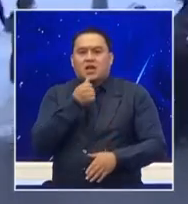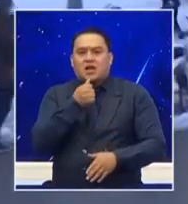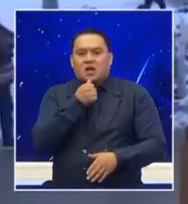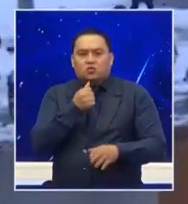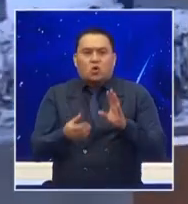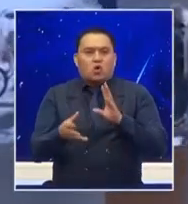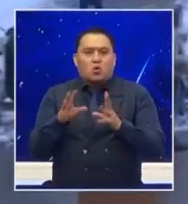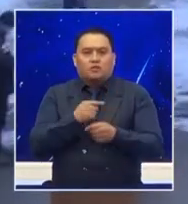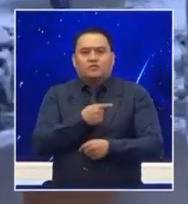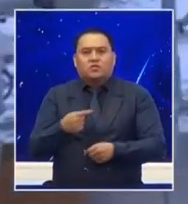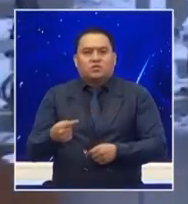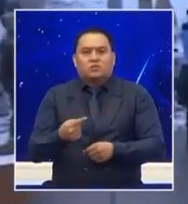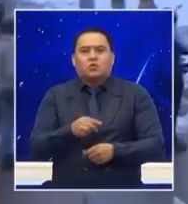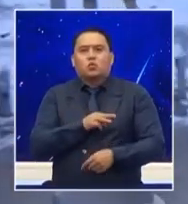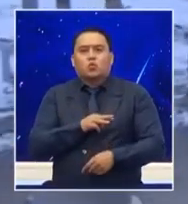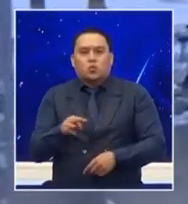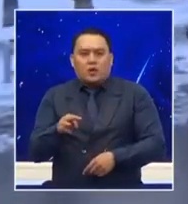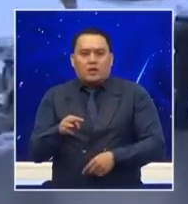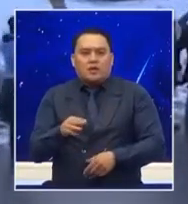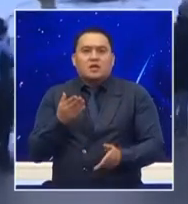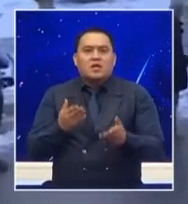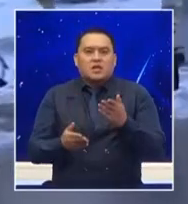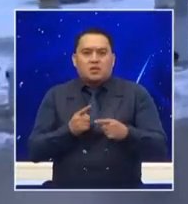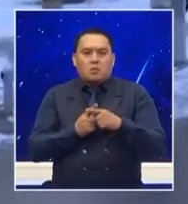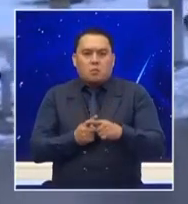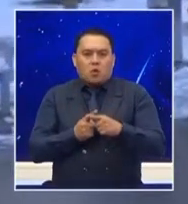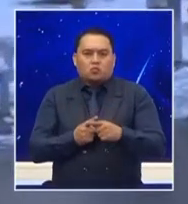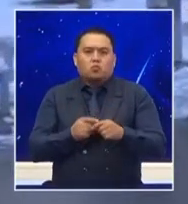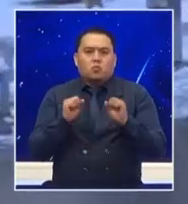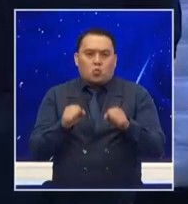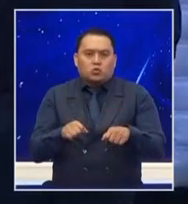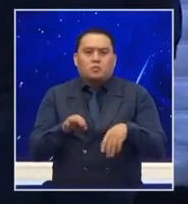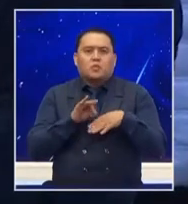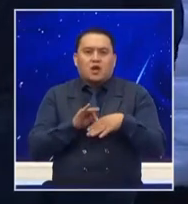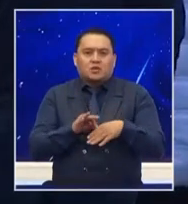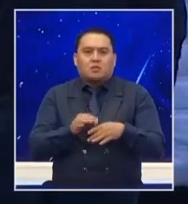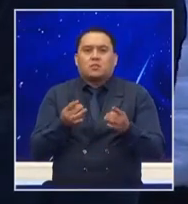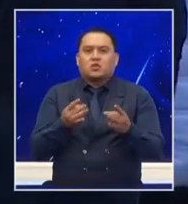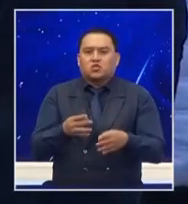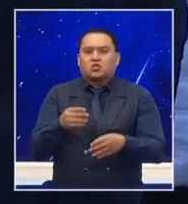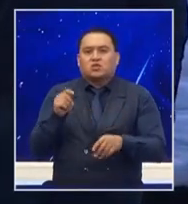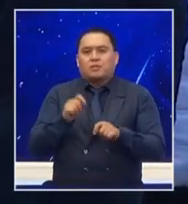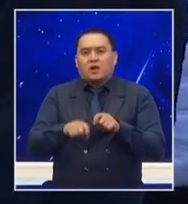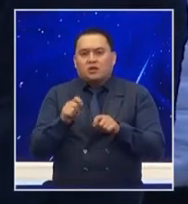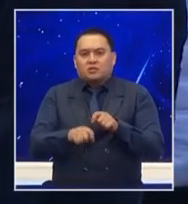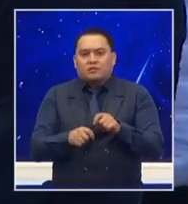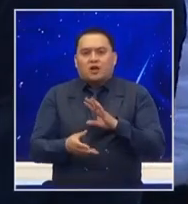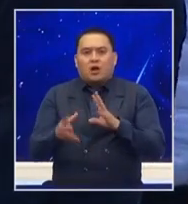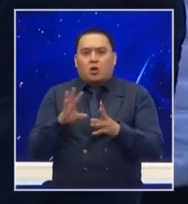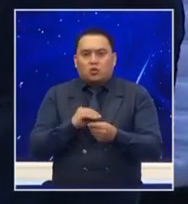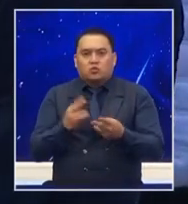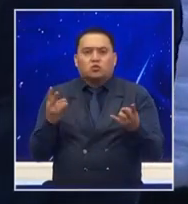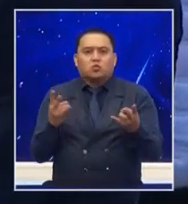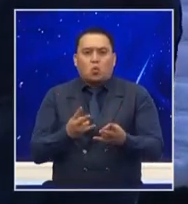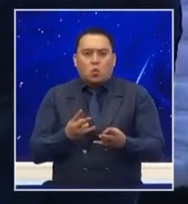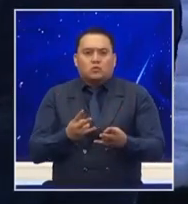результаты выявляются в течение нескольких минут. Но если они положительные, то нужно будет пройти и обычный тест. Для таких результатов понадобится